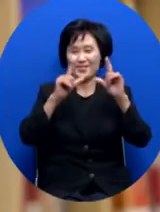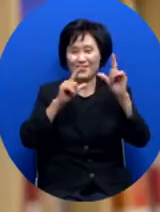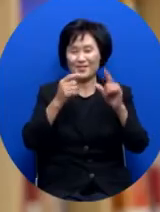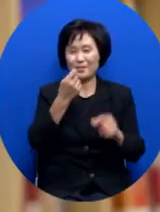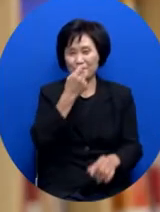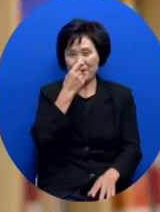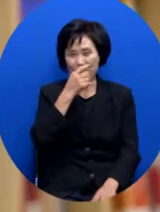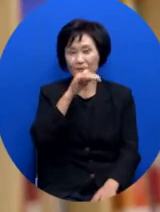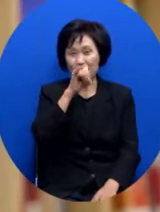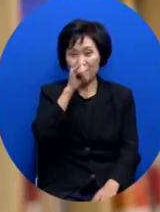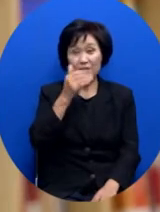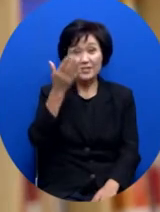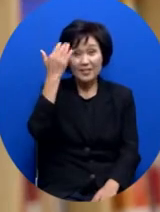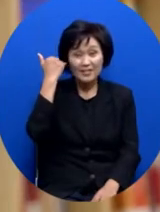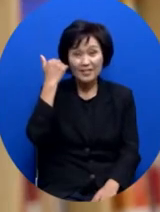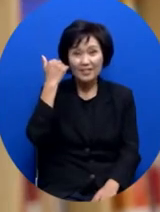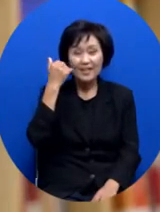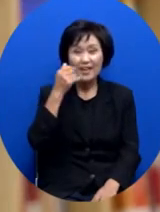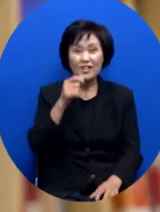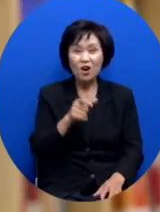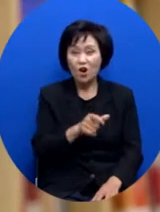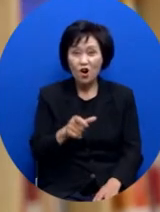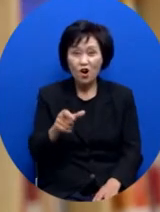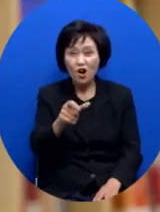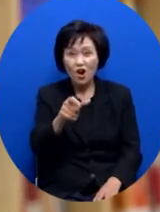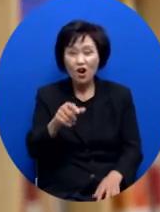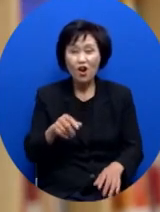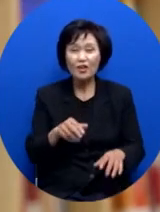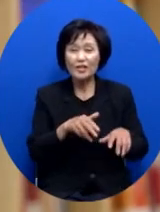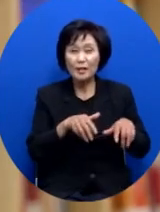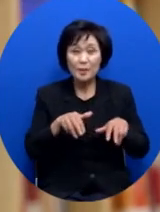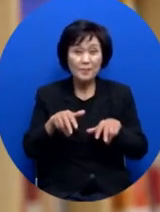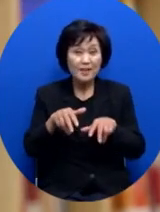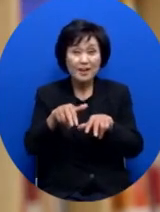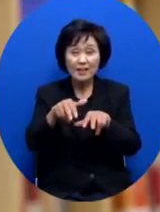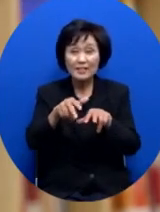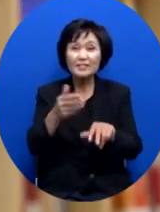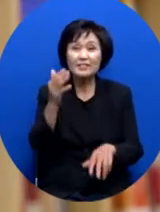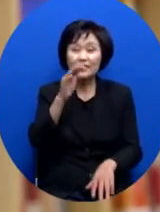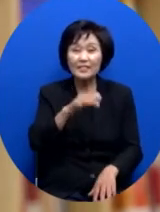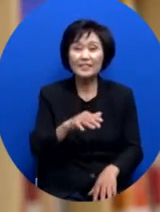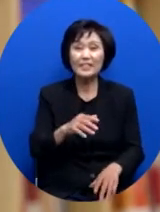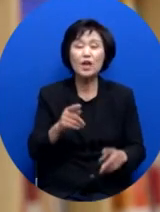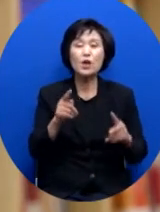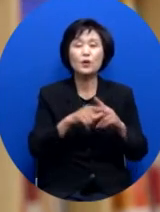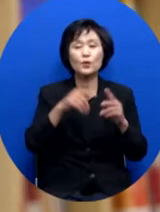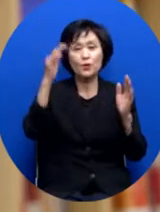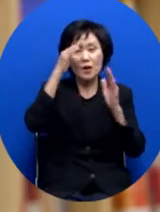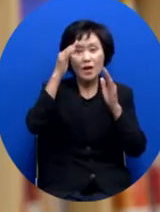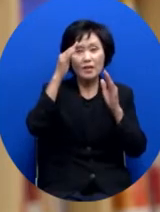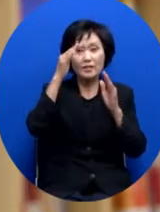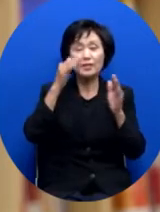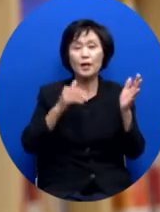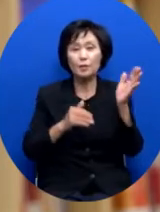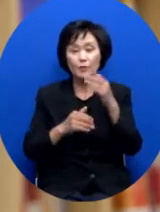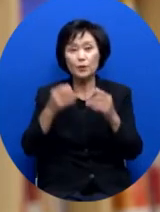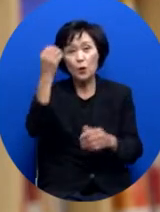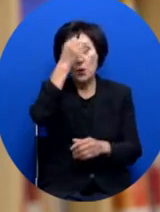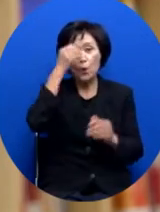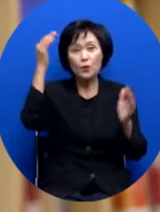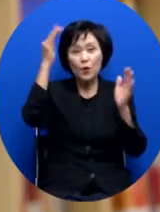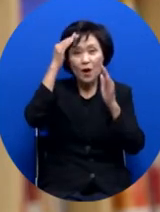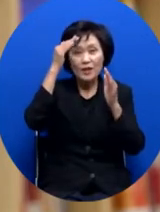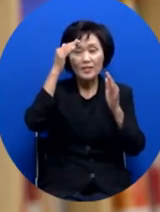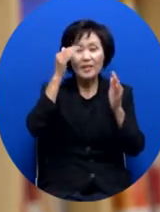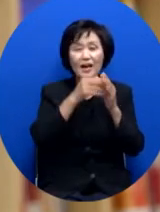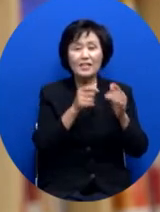올레 길을 걸었는데 고 3 학생이 그런 이야기 하더라구요 져 별로 초등학생부터 고등학생까지 같이 갔는데 올레길을 다완